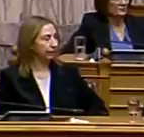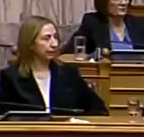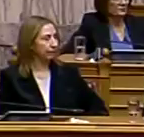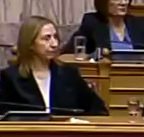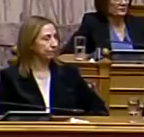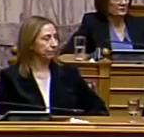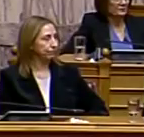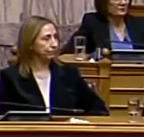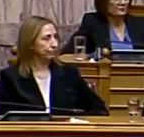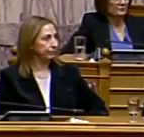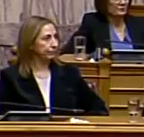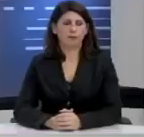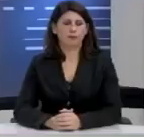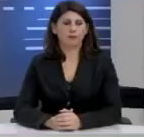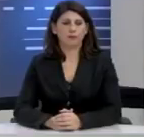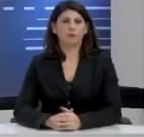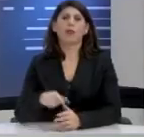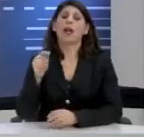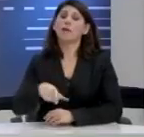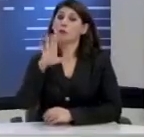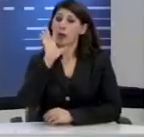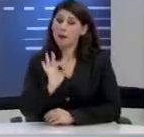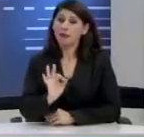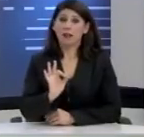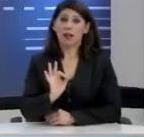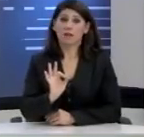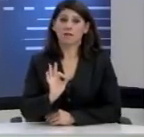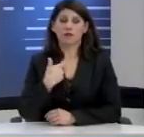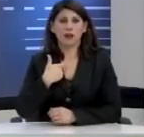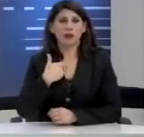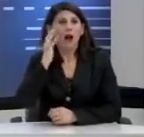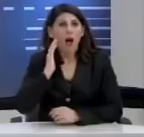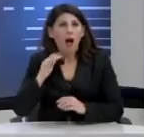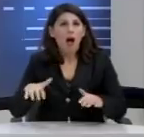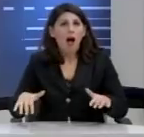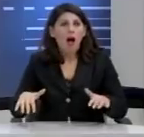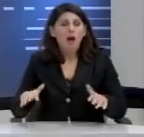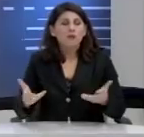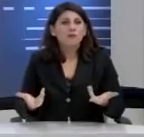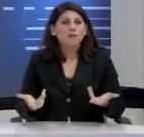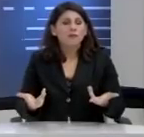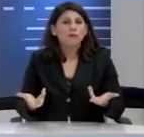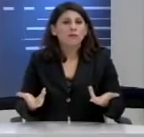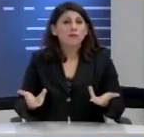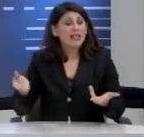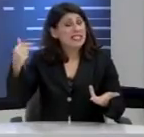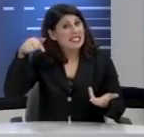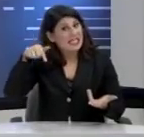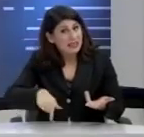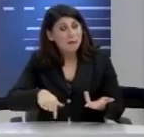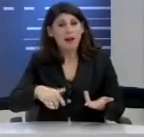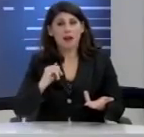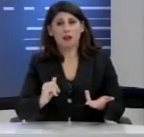Αυτό όμως για το οποίο πραγματικά μένω άναυδος είναι ότι και σήμερα